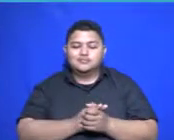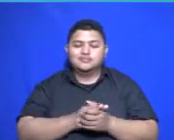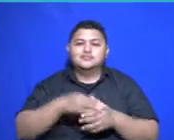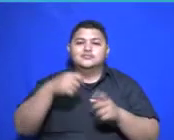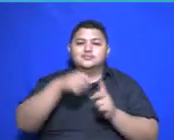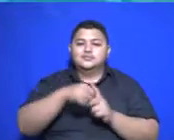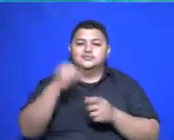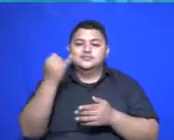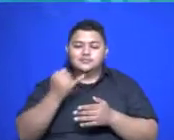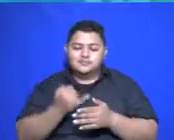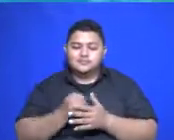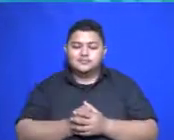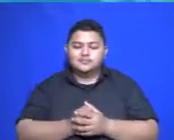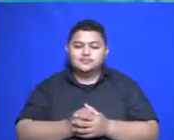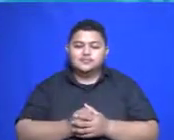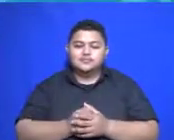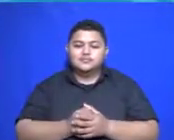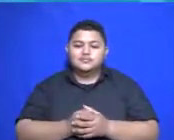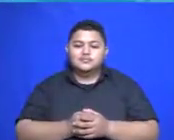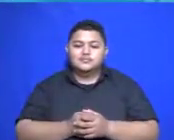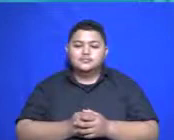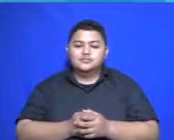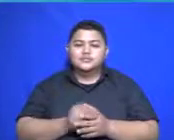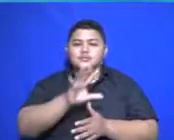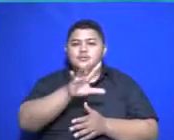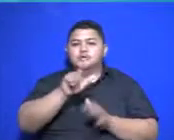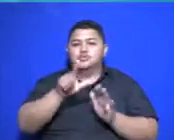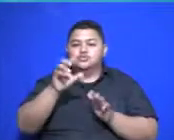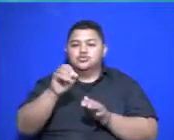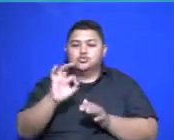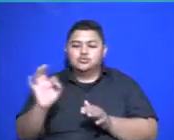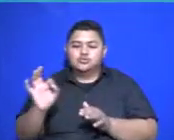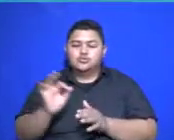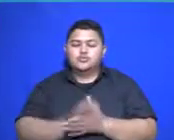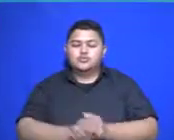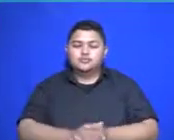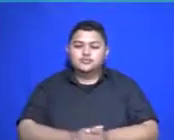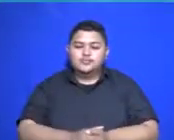sastra, dan total pengunjung mencapai 570.000 pengunjung